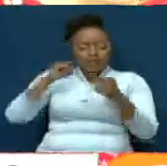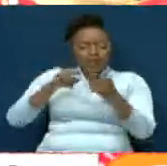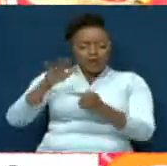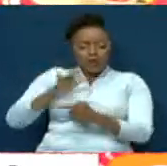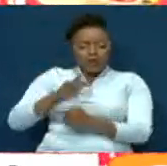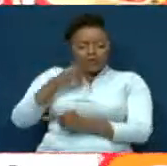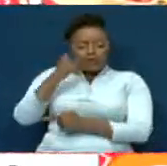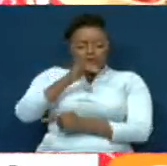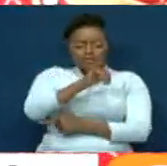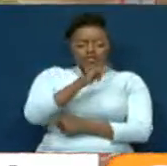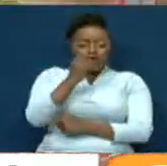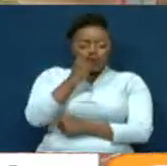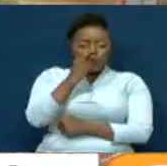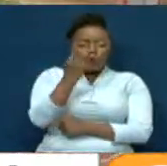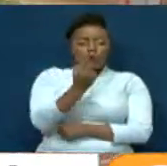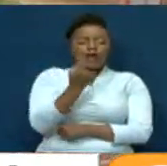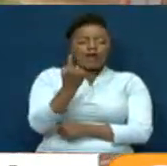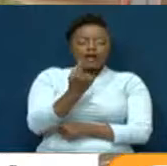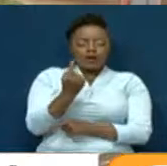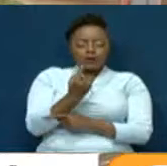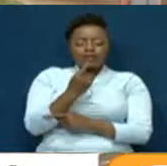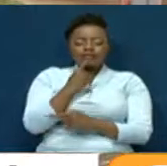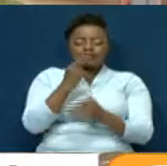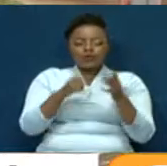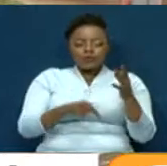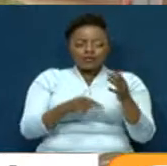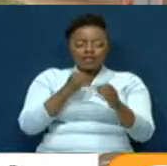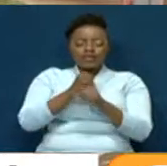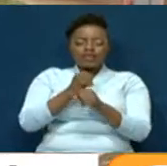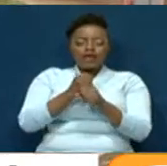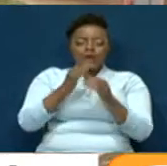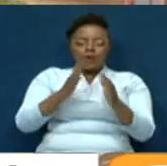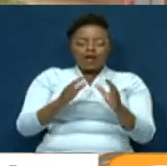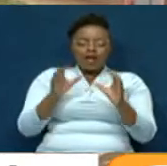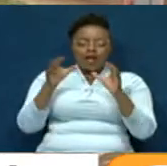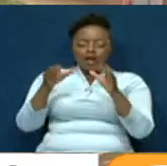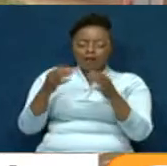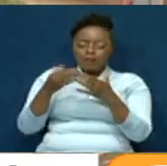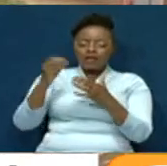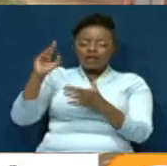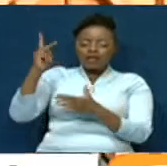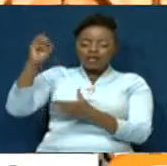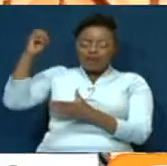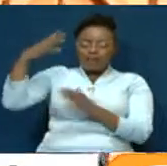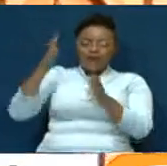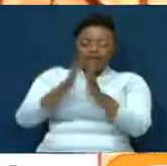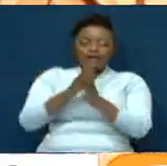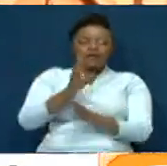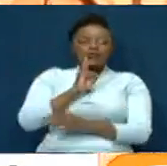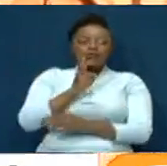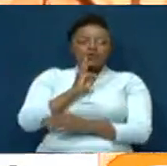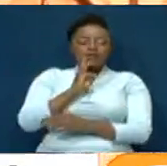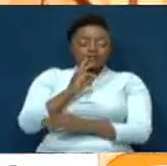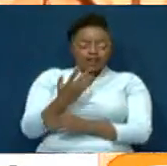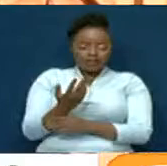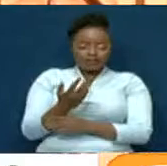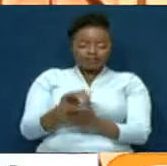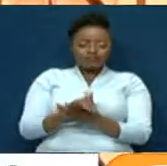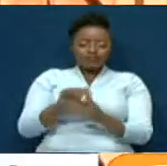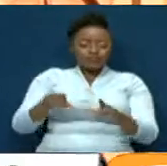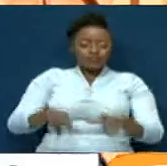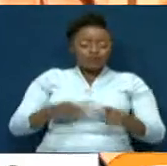wanawake walio nyumbani peke yao, wakidai ni wafanyikazi wa kampuni ya umeme na maji. Tunaogopa, huwezi kaa peke